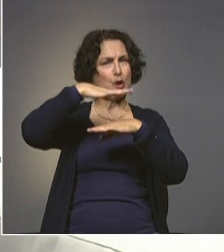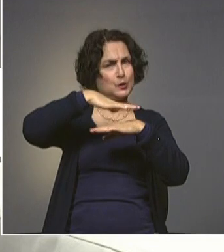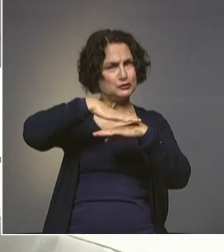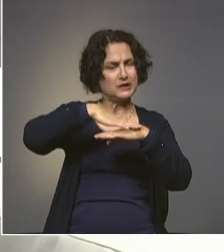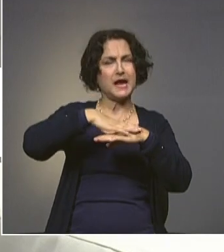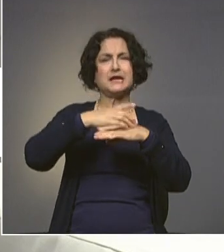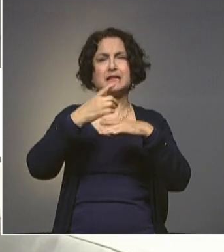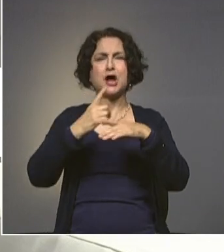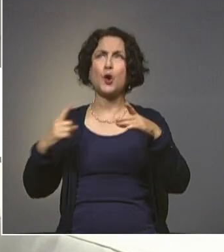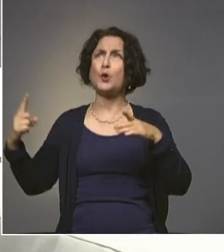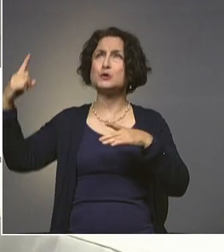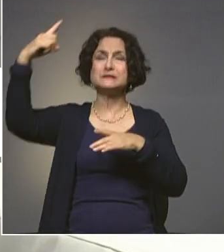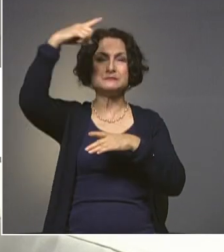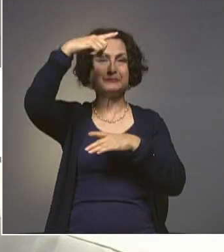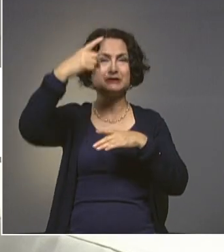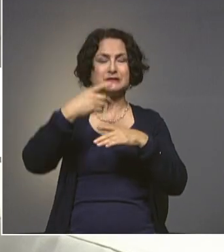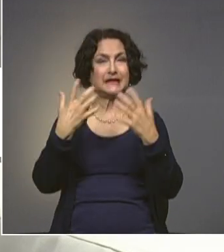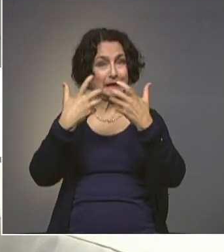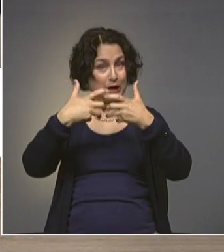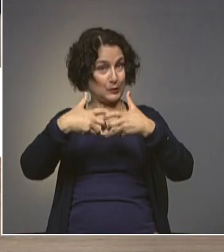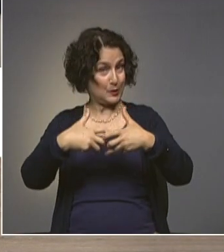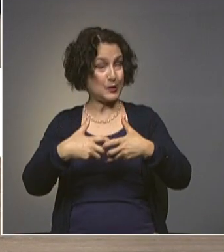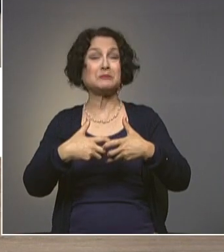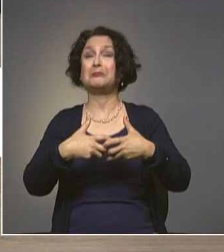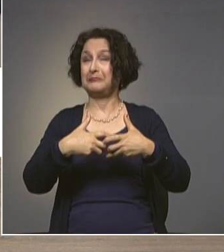сектор, използването на изкуствения интелект.